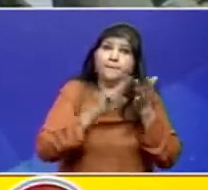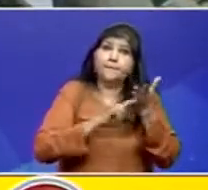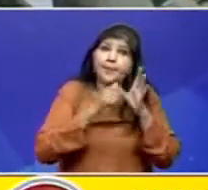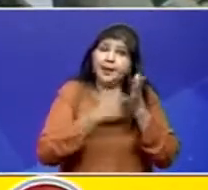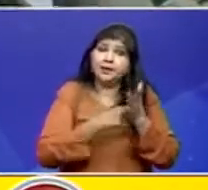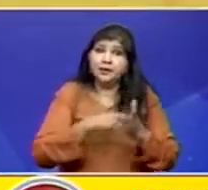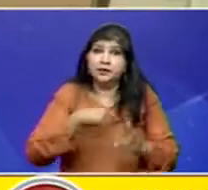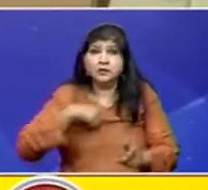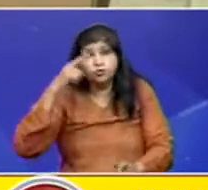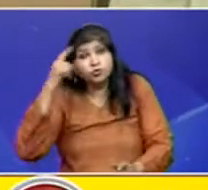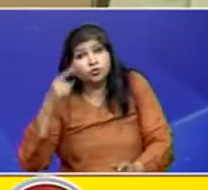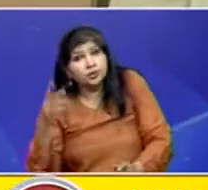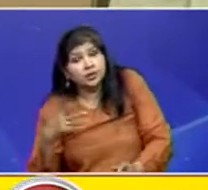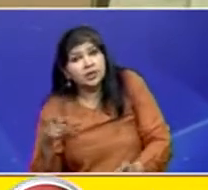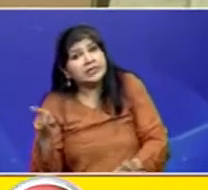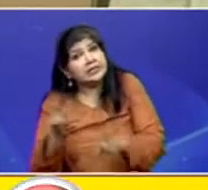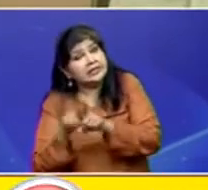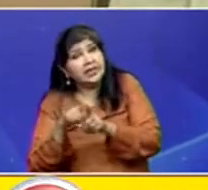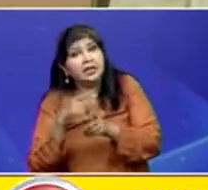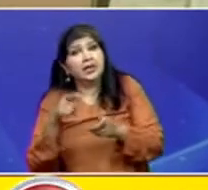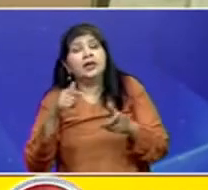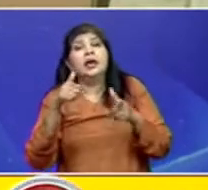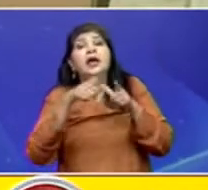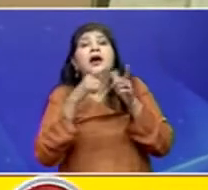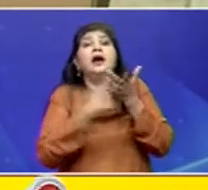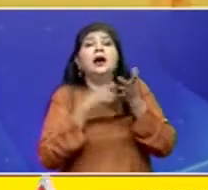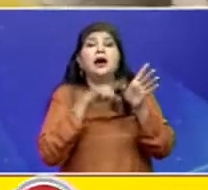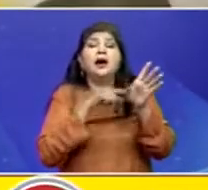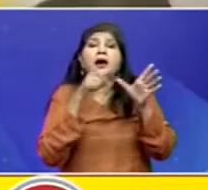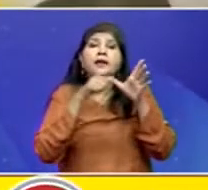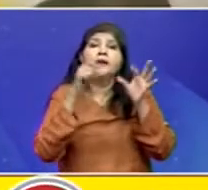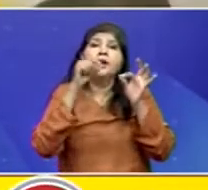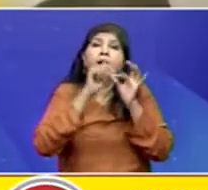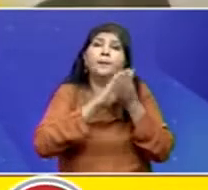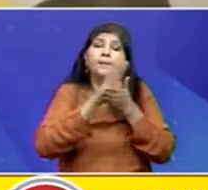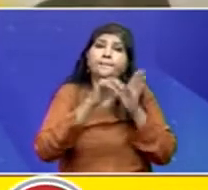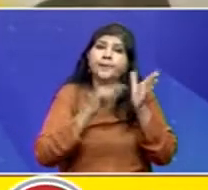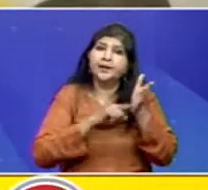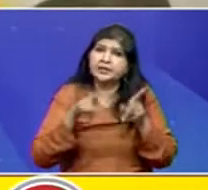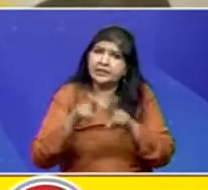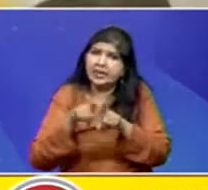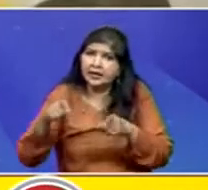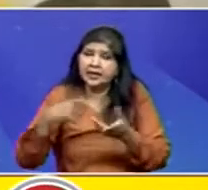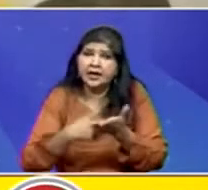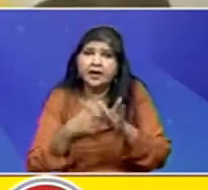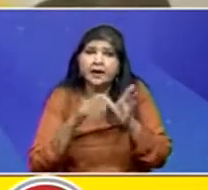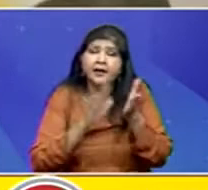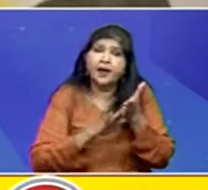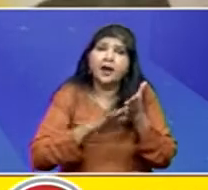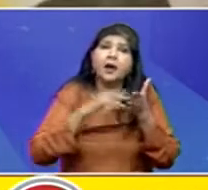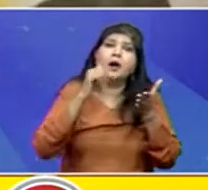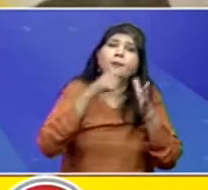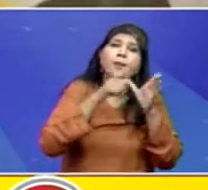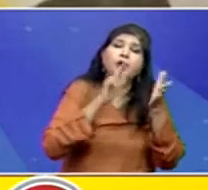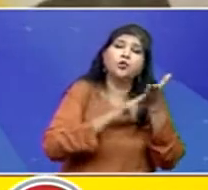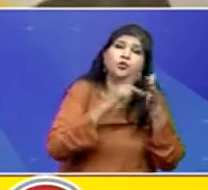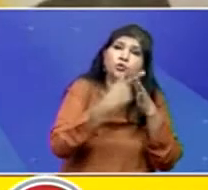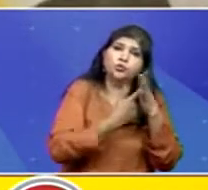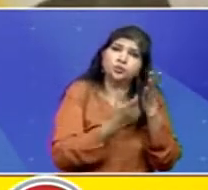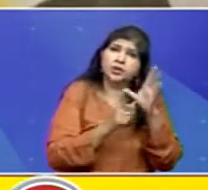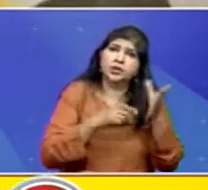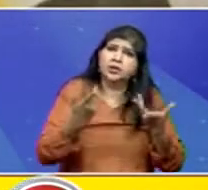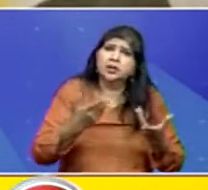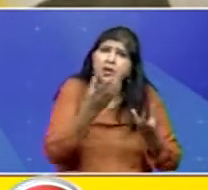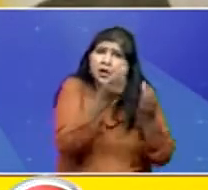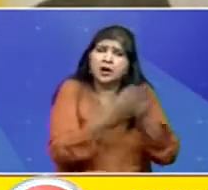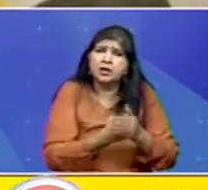ना की थी, इसी तरह आर्य भट से लेकर के रामानुजन जैसे गणितज्यों तक गणित के कितने ही